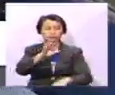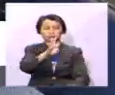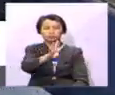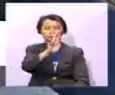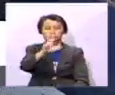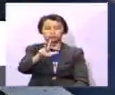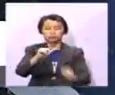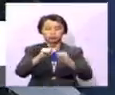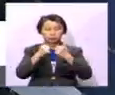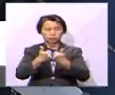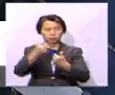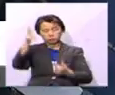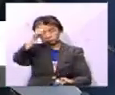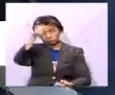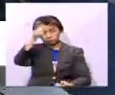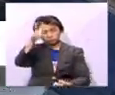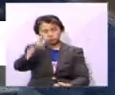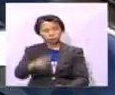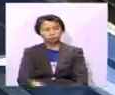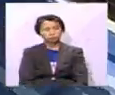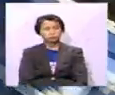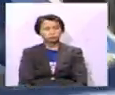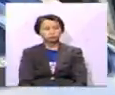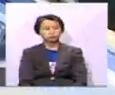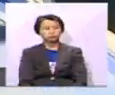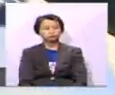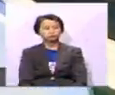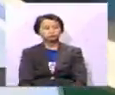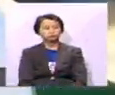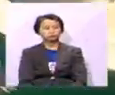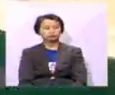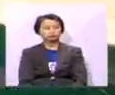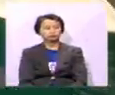43 agensi kerajaan terlibat.